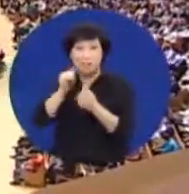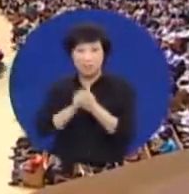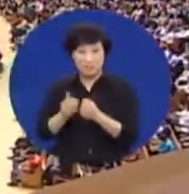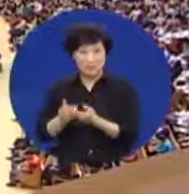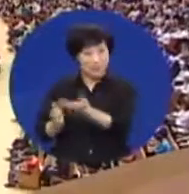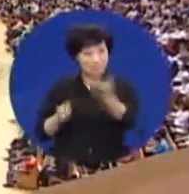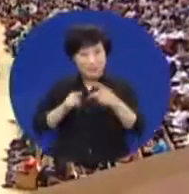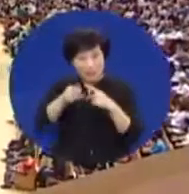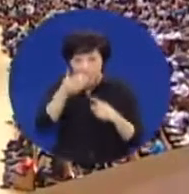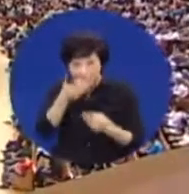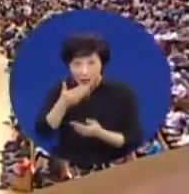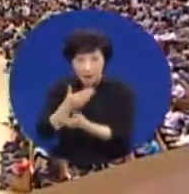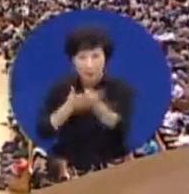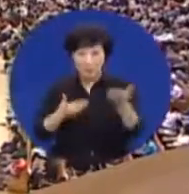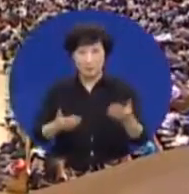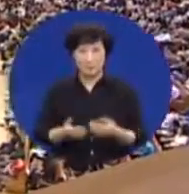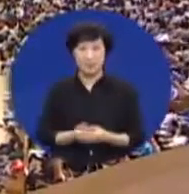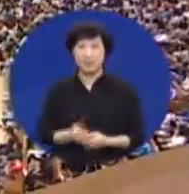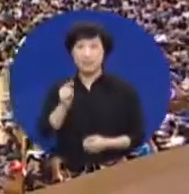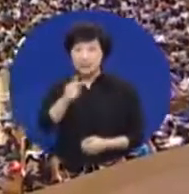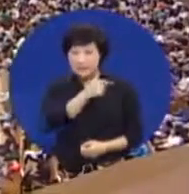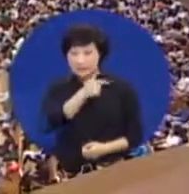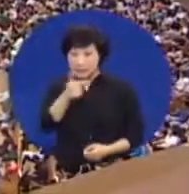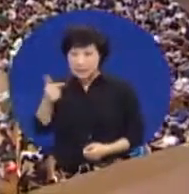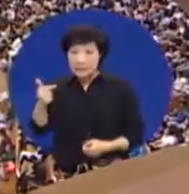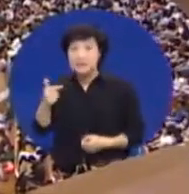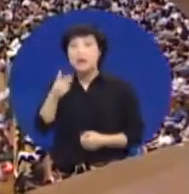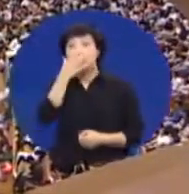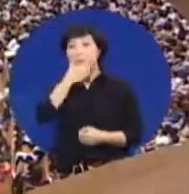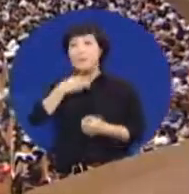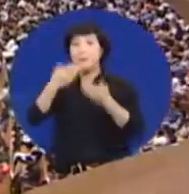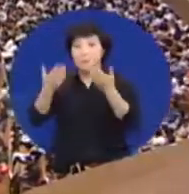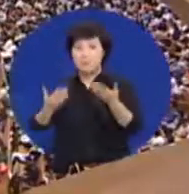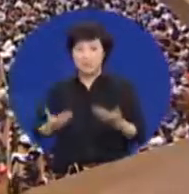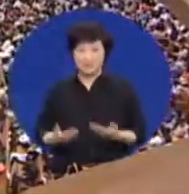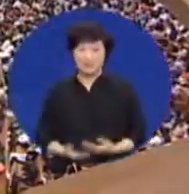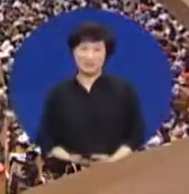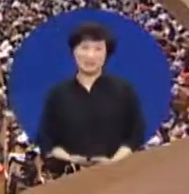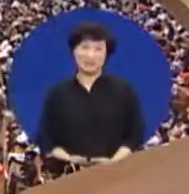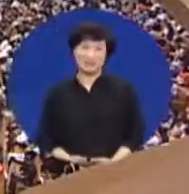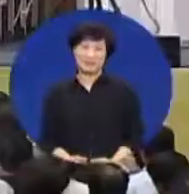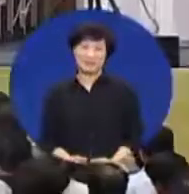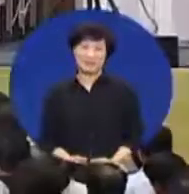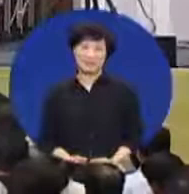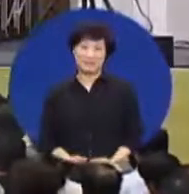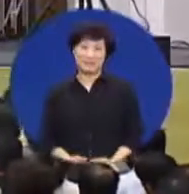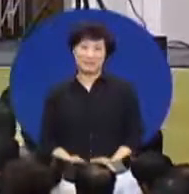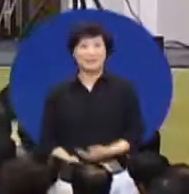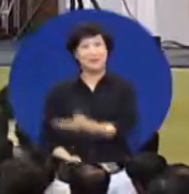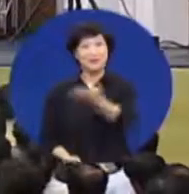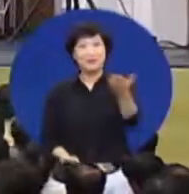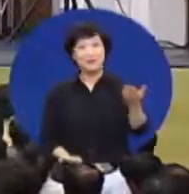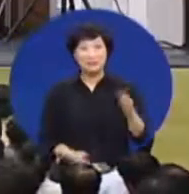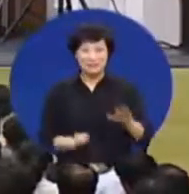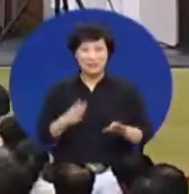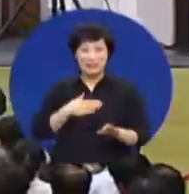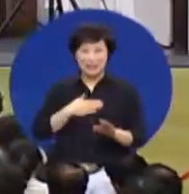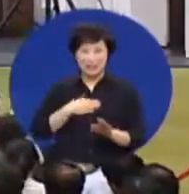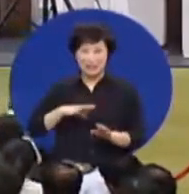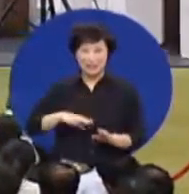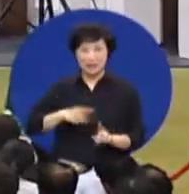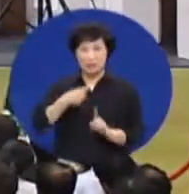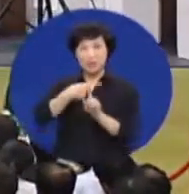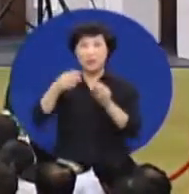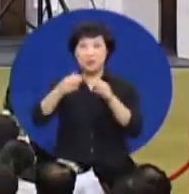알아들으셨습니까? 이 엄청난 죽음. 사람들이 나보고 처음에 교회 개척할